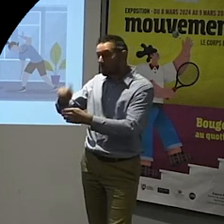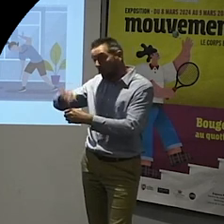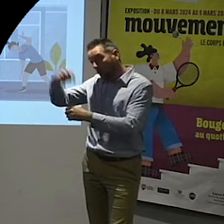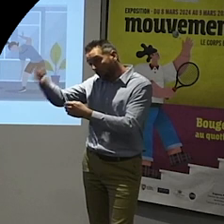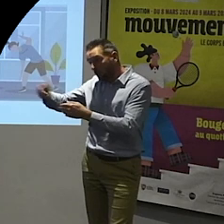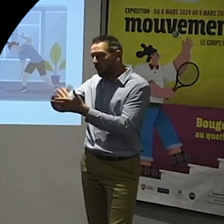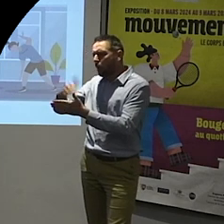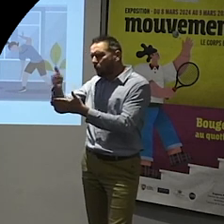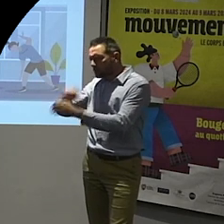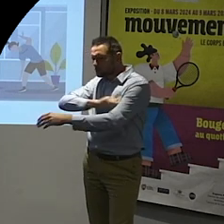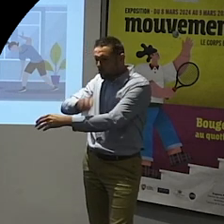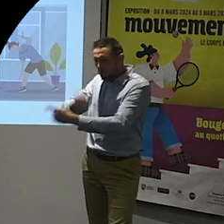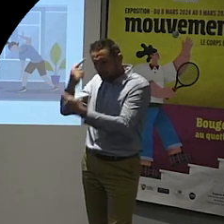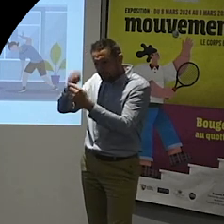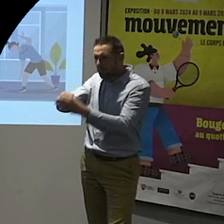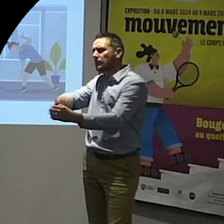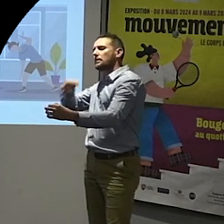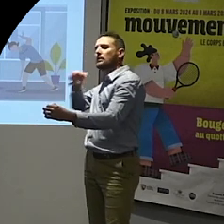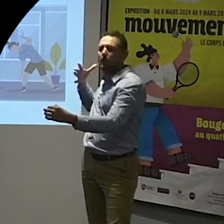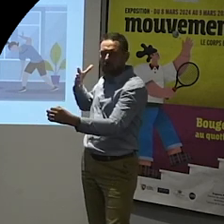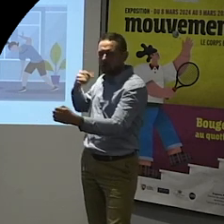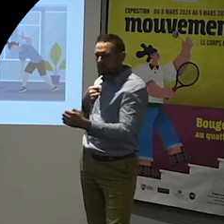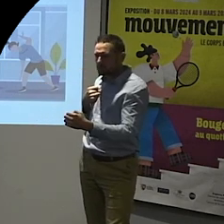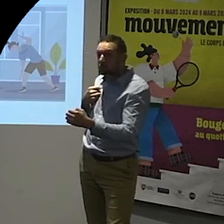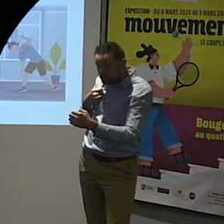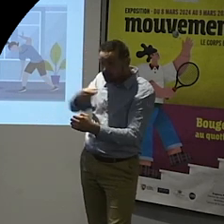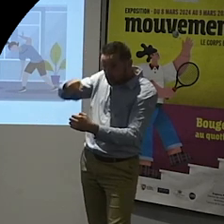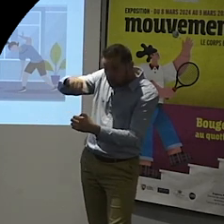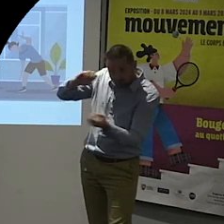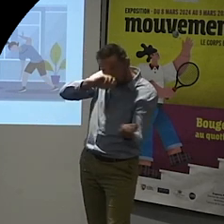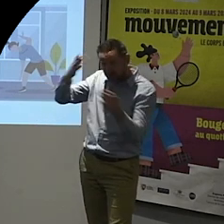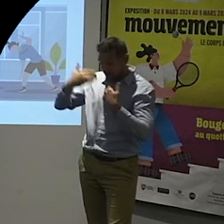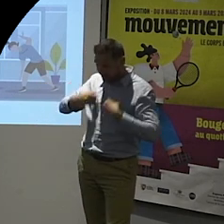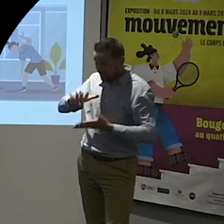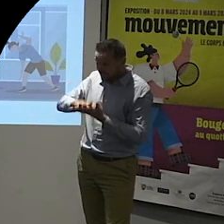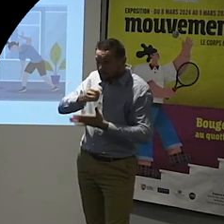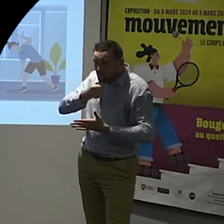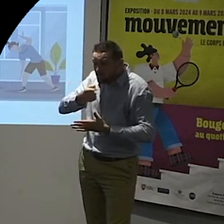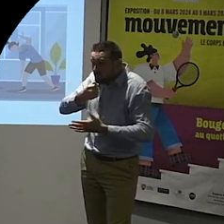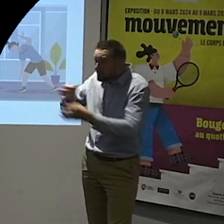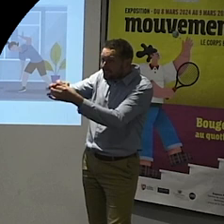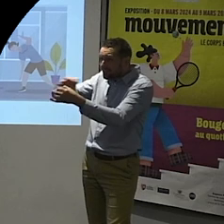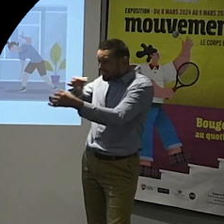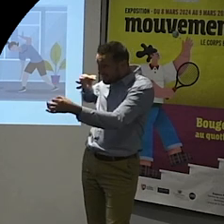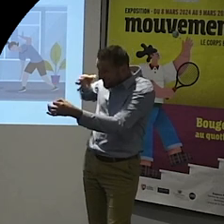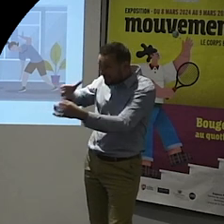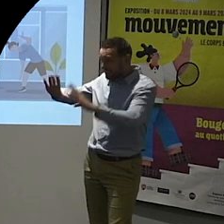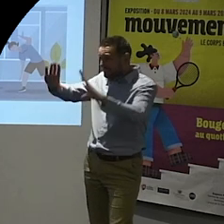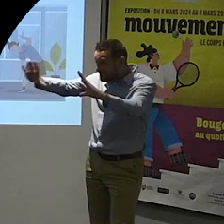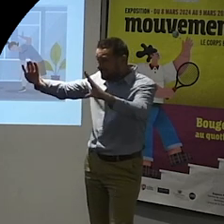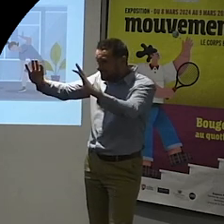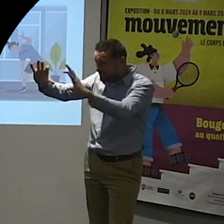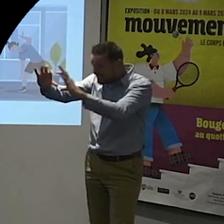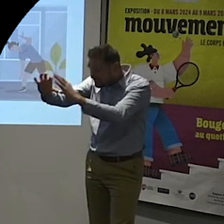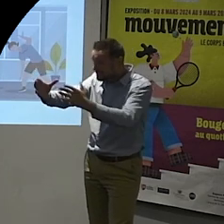autre sport à découvrir, qui était le tir à l'arc. Imaginez-vous bien que le tir à l'arc, pour moi, entrer dans un truc avec le tir à l'arc, les flèches, les cibles, c'était